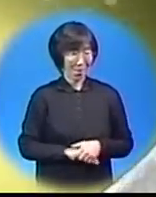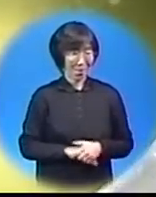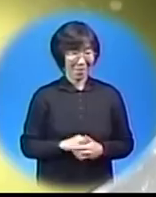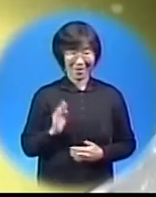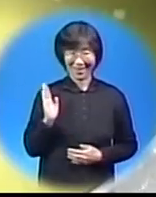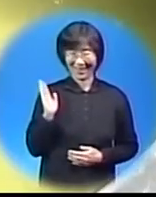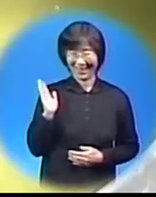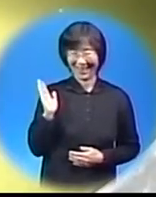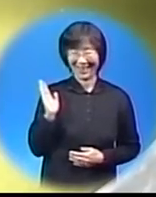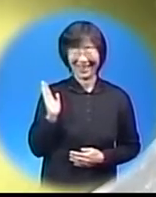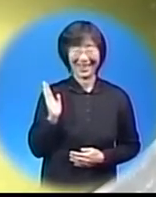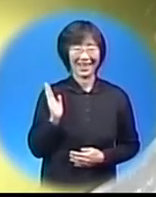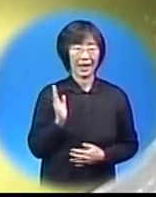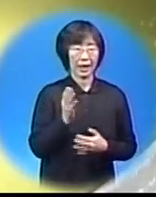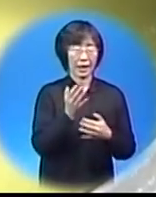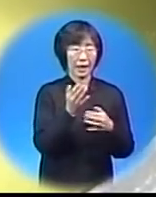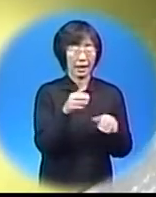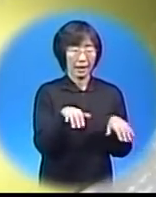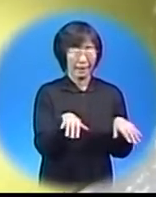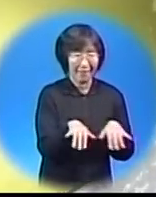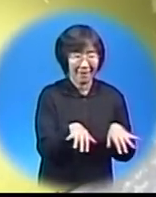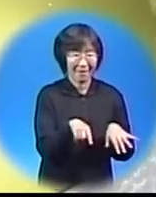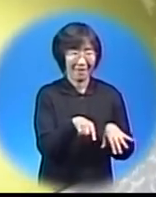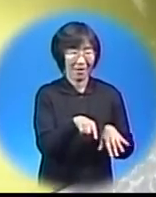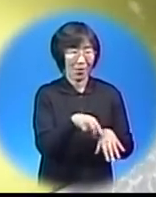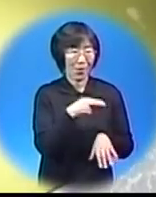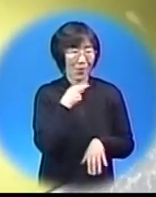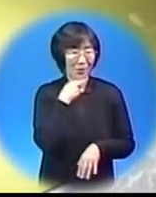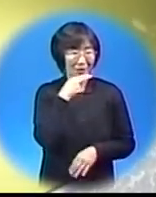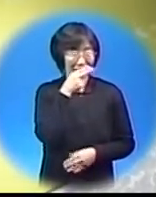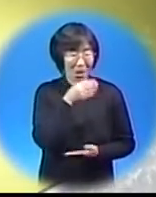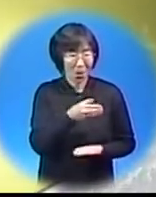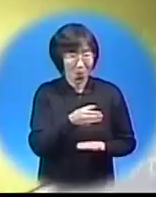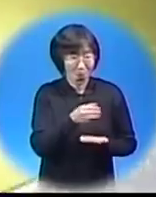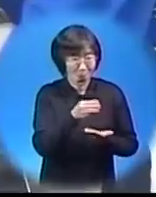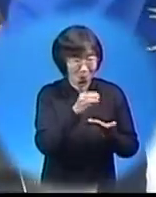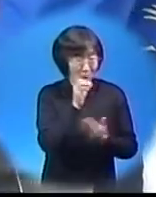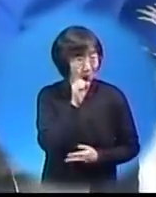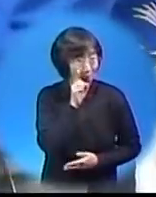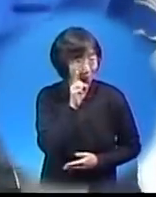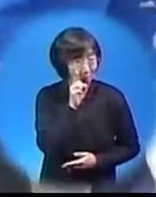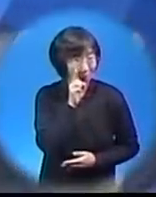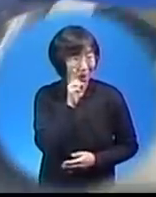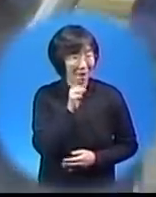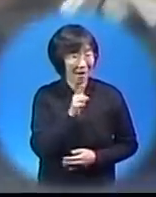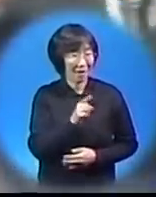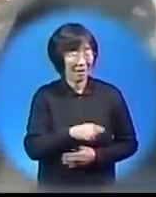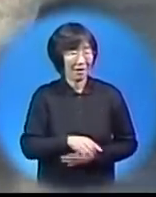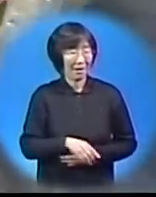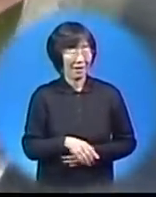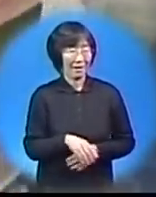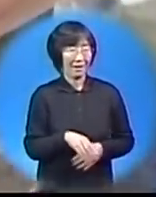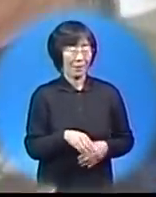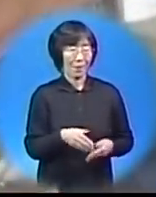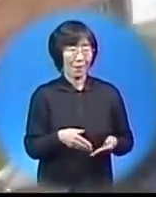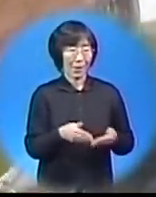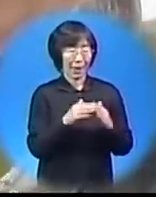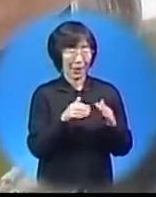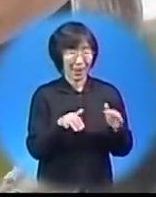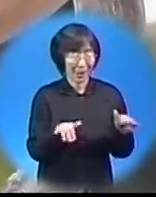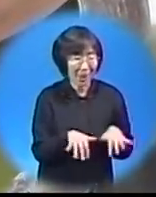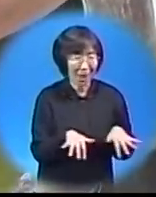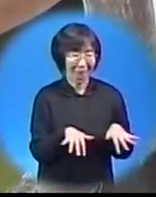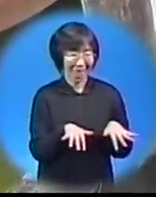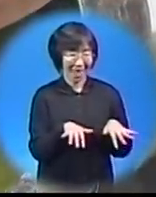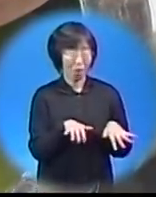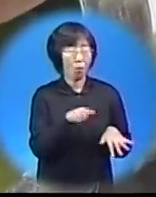へ、 松本さんのご好意で絞りたての新酒を試飲させていただけることになりました。 本当に出来たてなわけですもんね。 そうです、